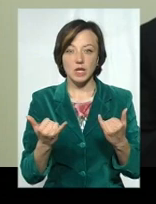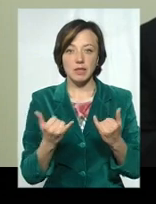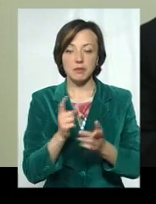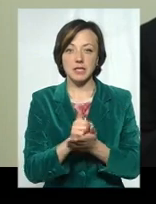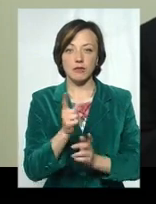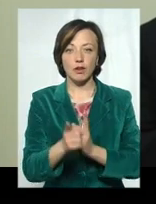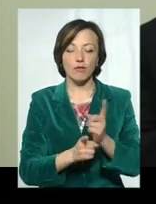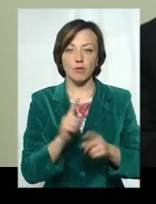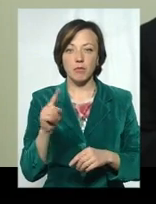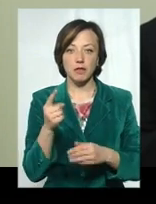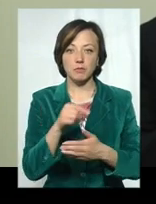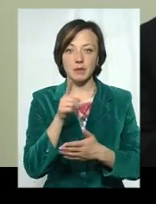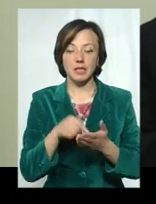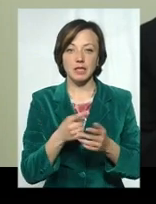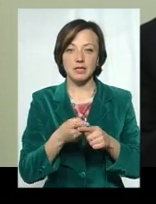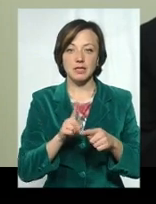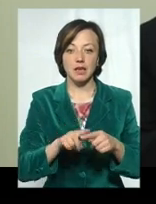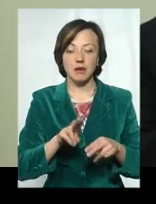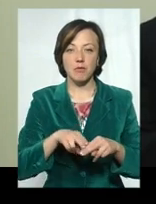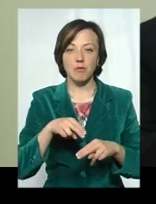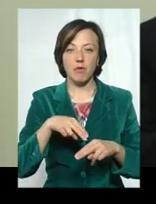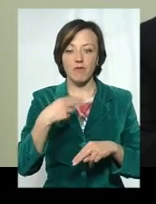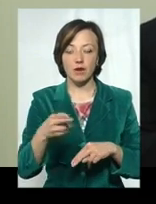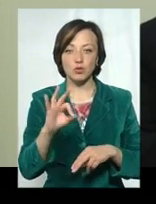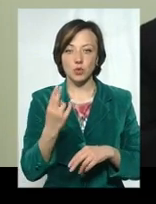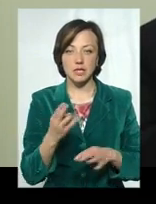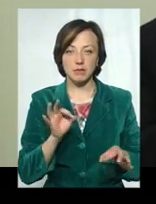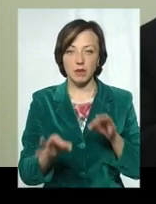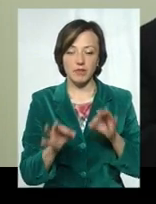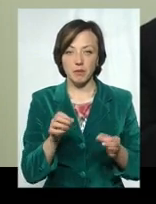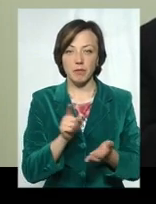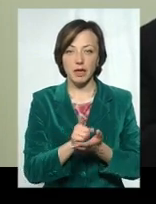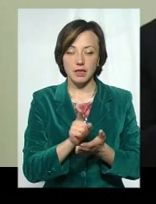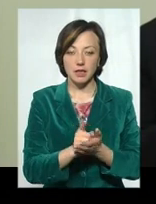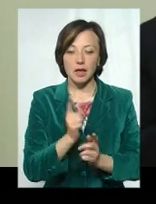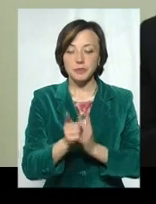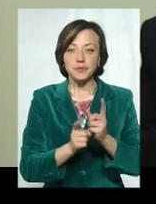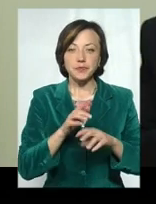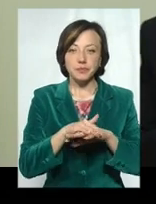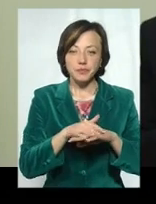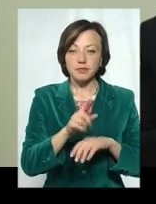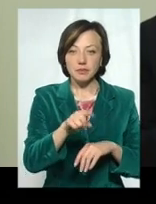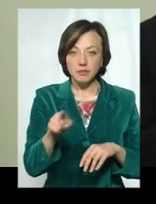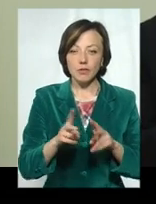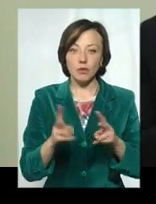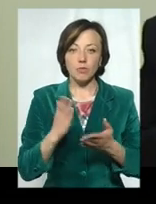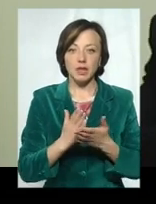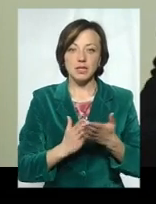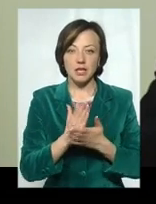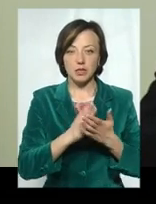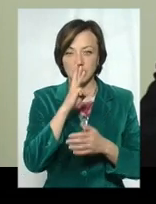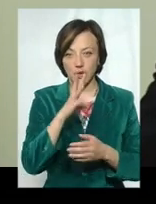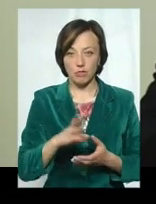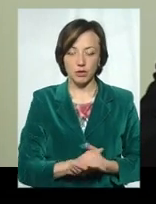реформу, перше питання – це повернення соціальної справедливості. Пенсію перерахують тим, хто має стаж і